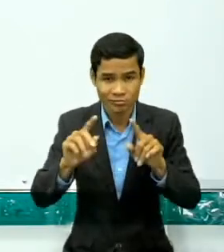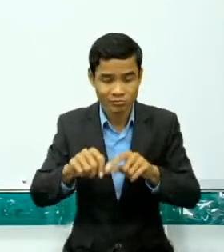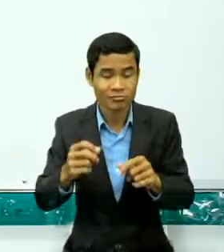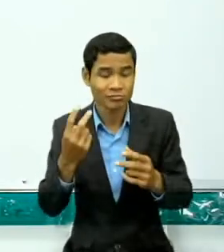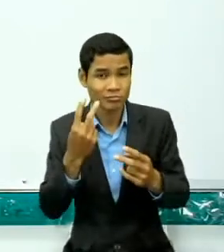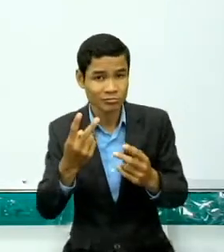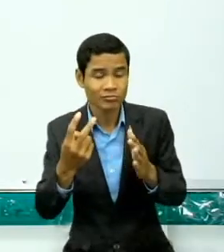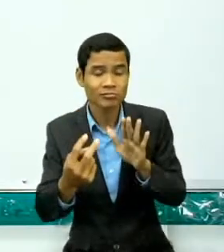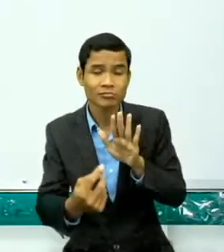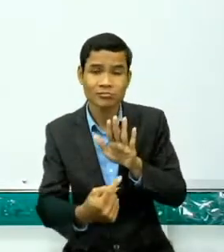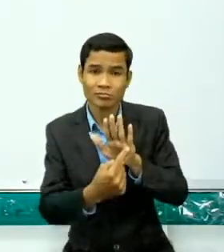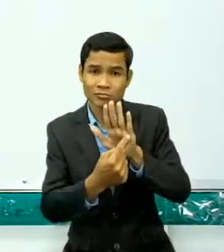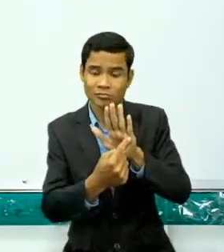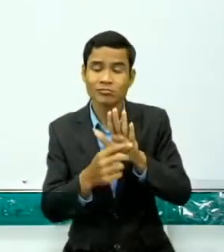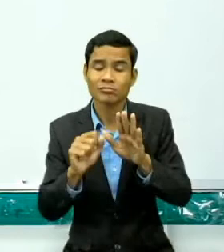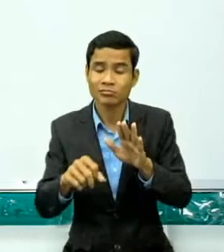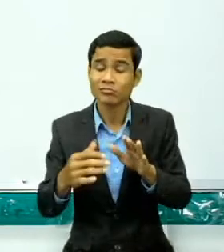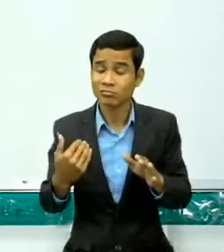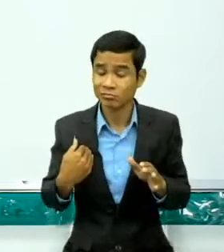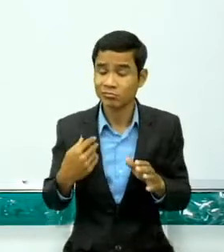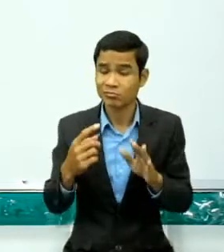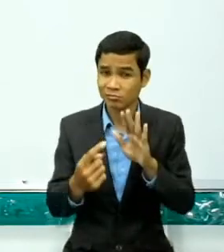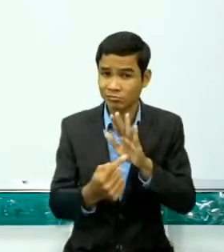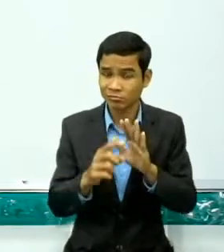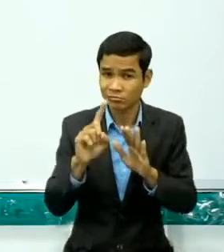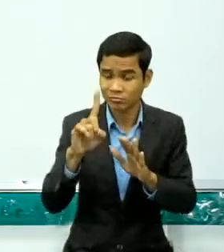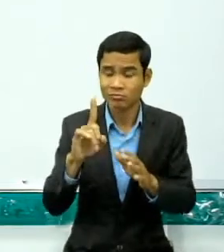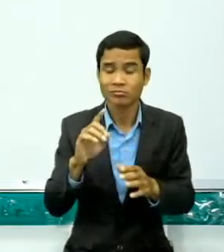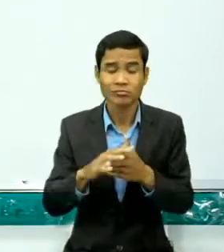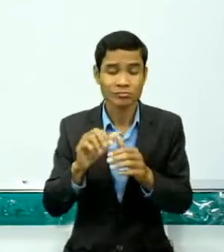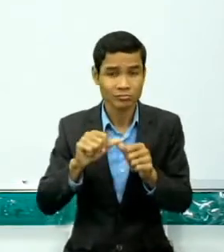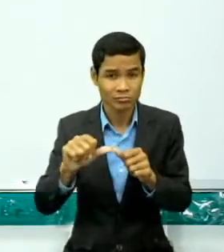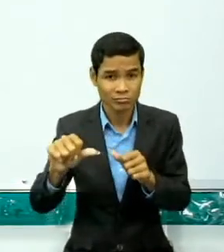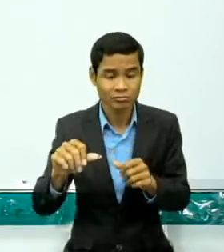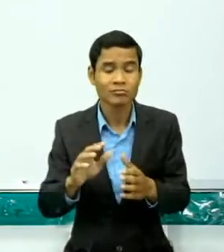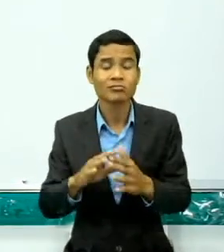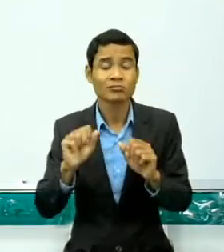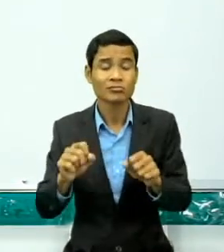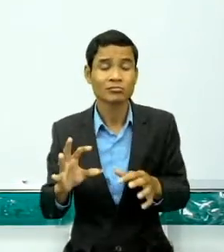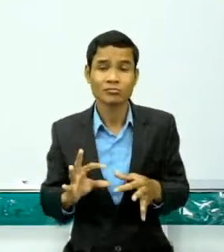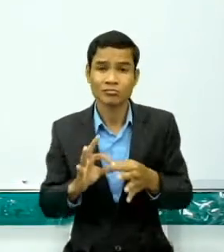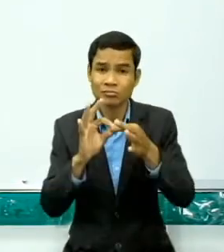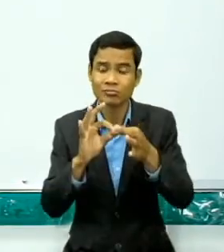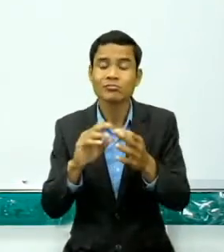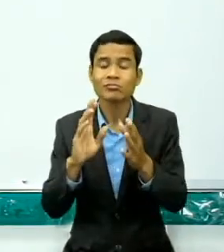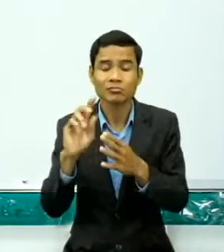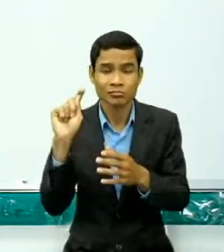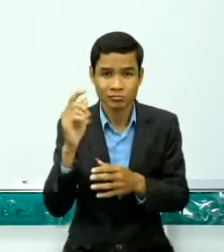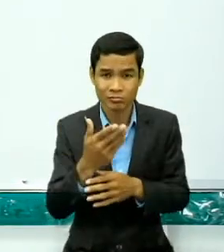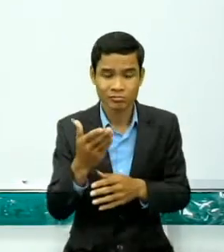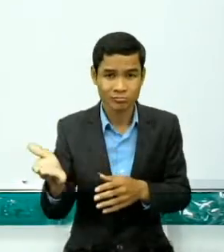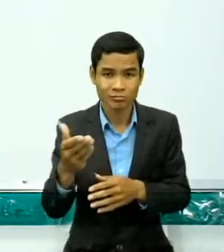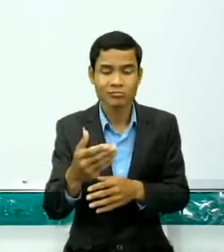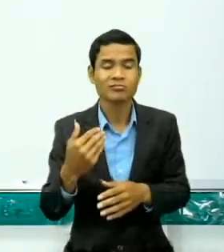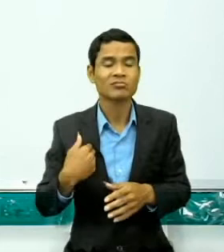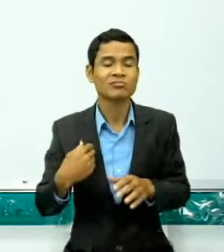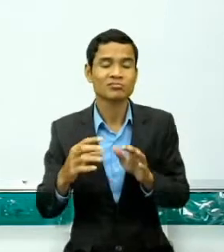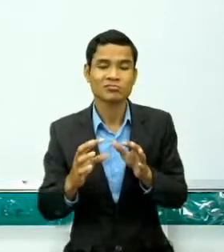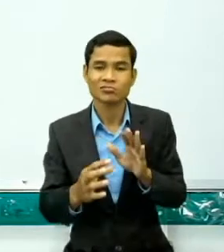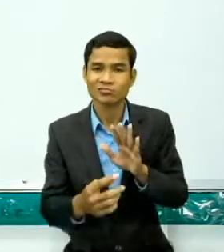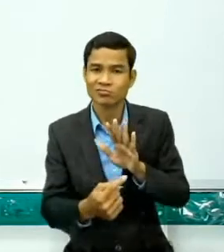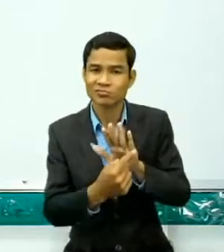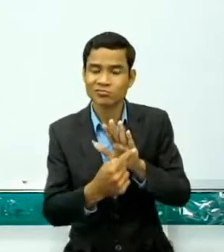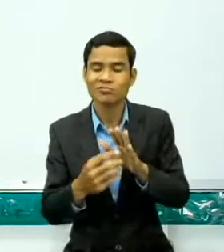ឥឡូវអ្នកគ្រូនៅមានស្រាក់អឺមួយទៀតដែរដល់ភ្ជាប់ជាមួយនឹងរូបភាពកូនចង់ដឹងទេតើស្រាក់អឺរបស់អ្នក